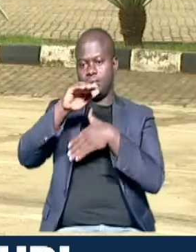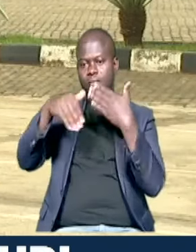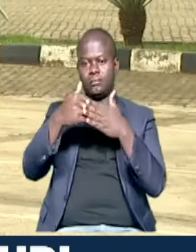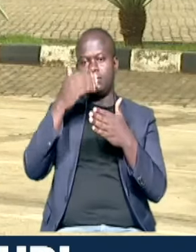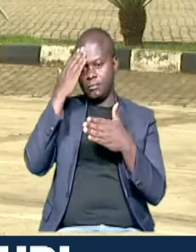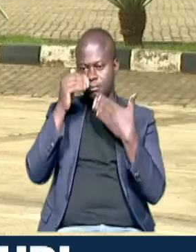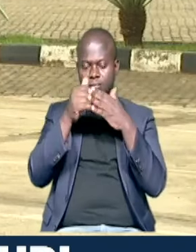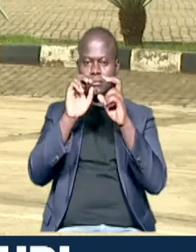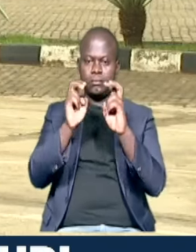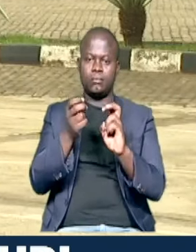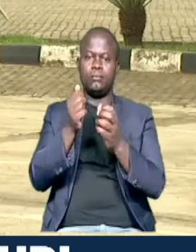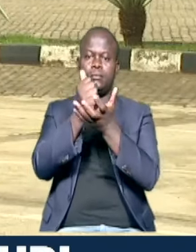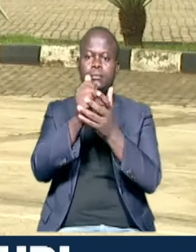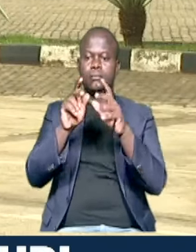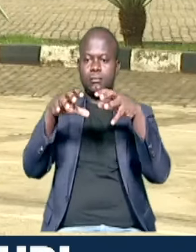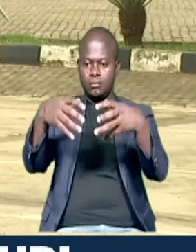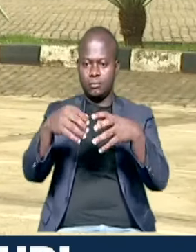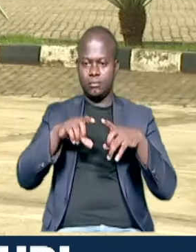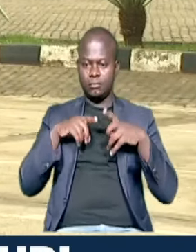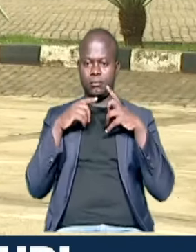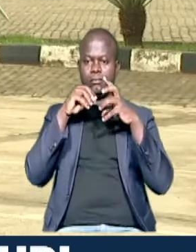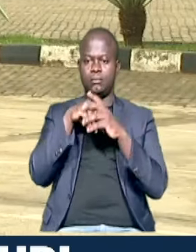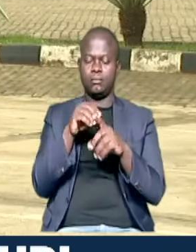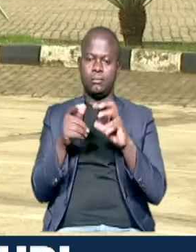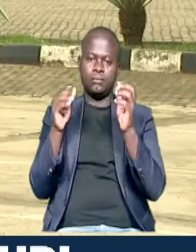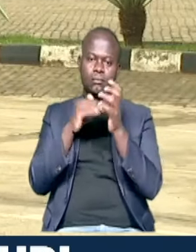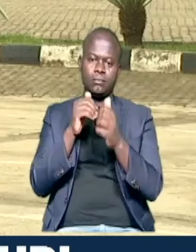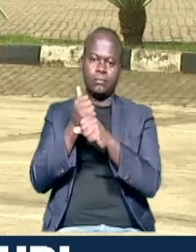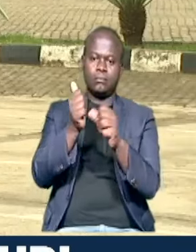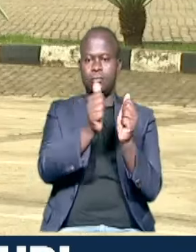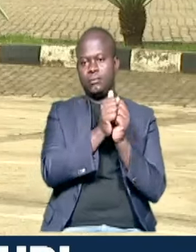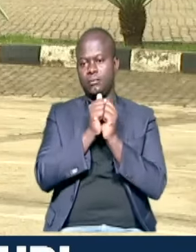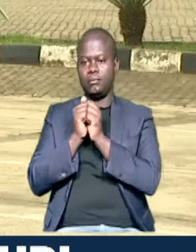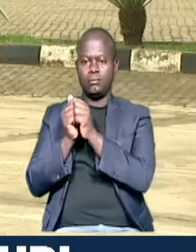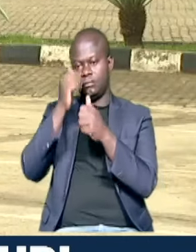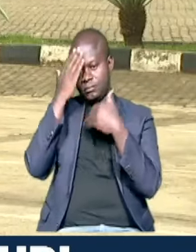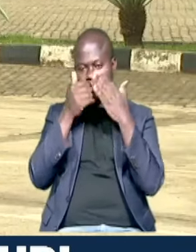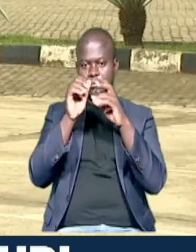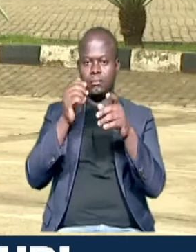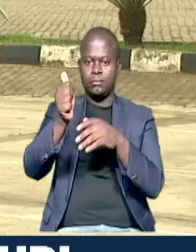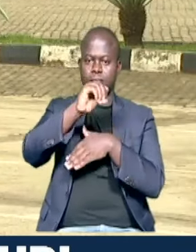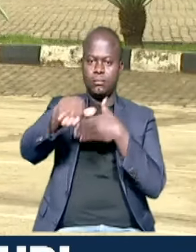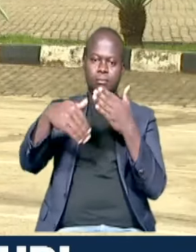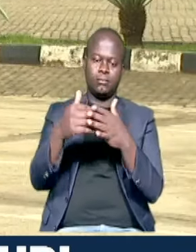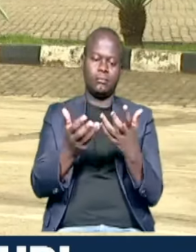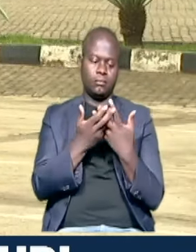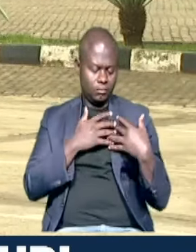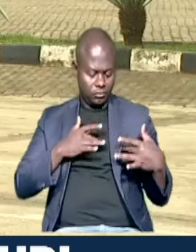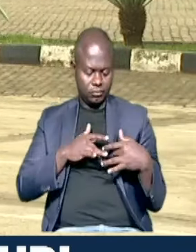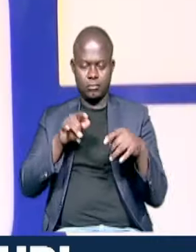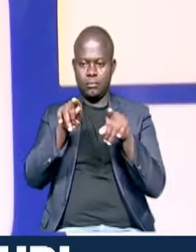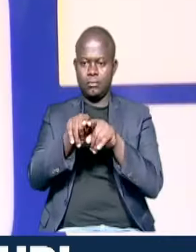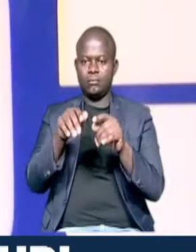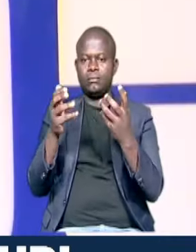kugira icyo wageza kuri sosiyete utuyemo, kandi mugakorera hamwe kubera ko mwese muhuje umutima umwe, muhuje